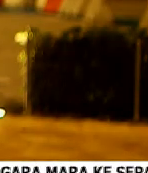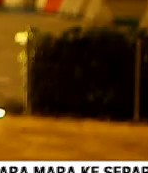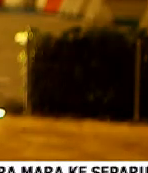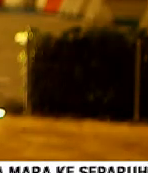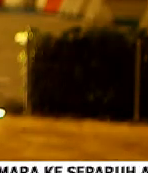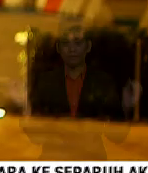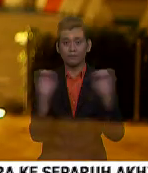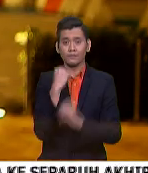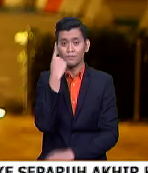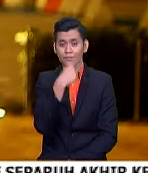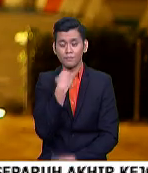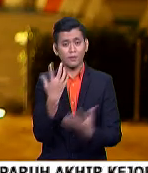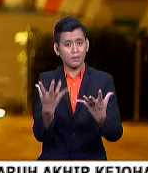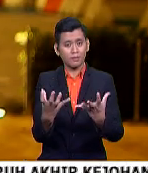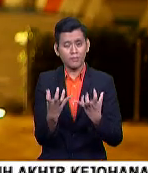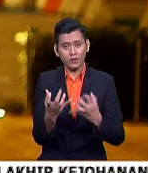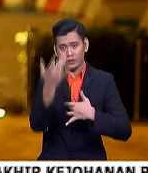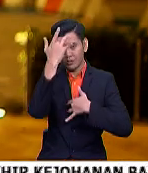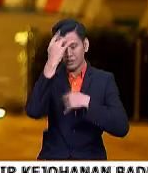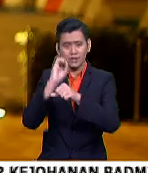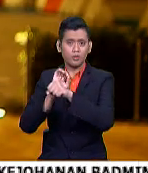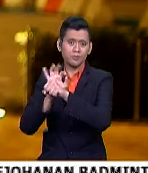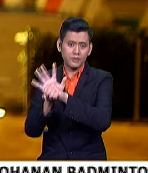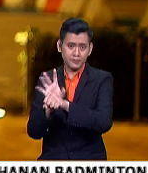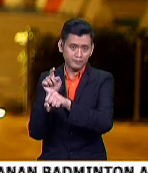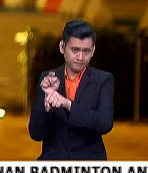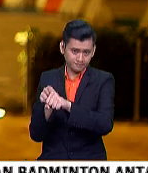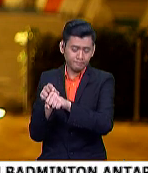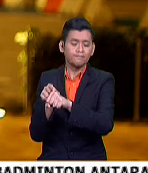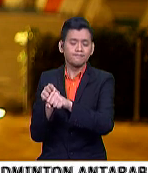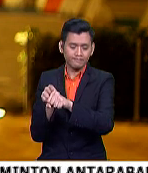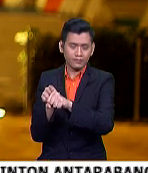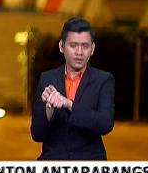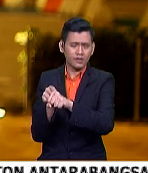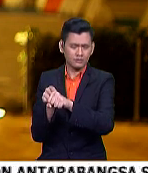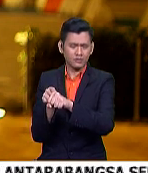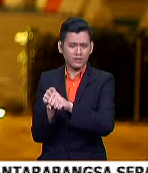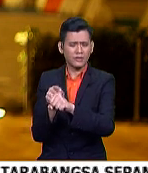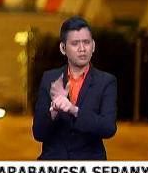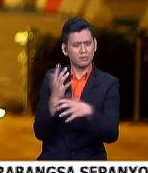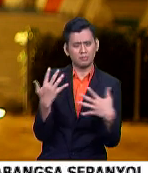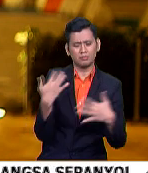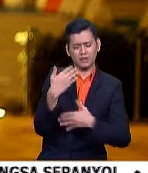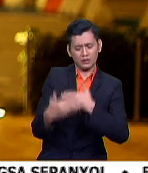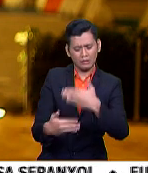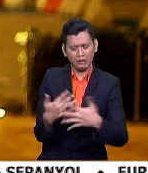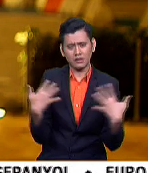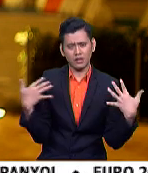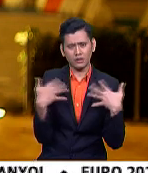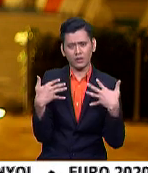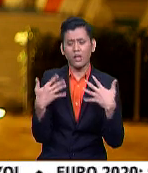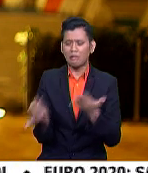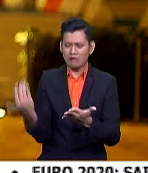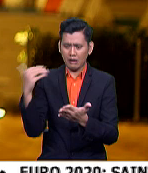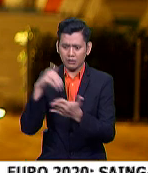Saudara, tiada siapa yang ingin dijangkiti virus pembawa maut COVID-19. Semakin ditakuti, semakin ia dekat menyerang